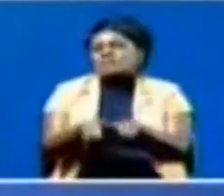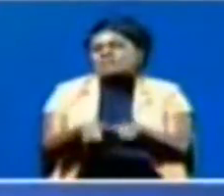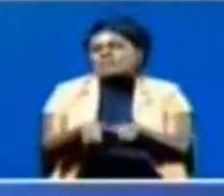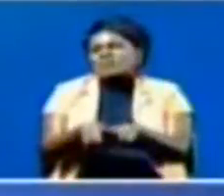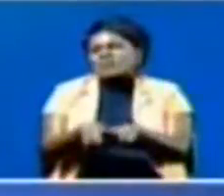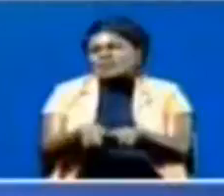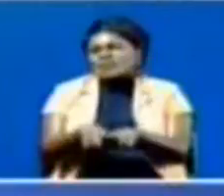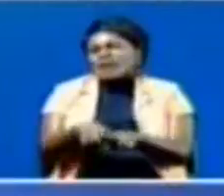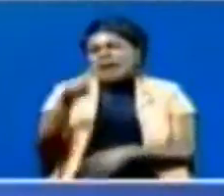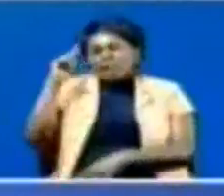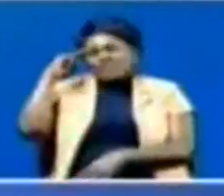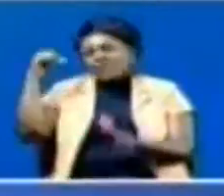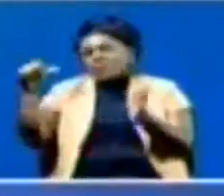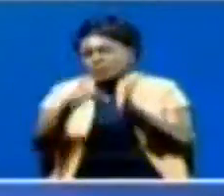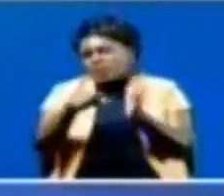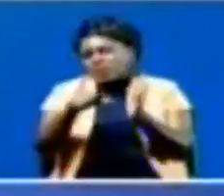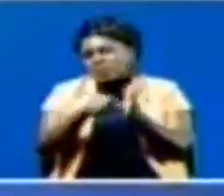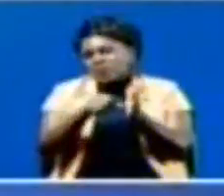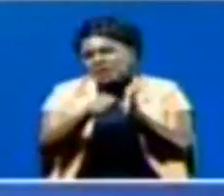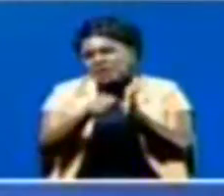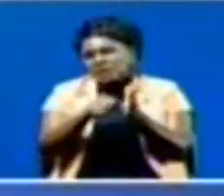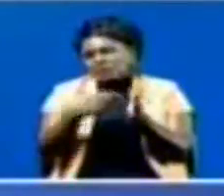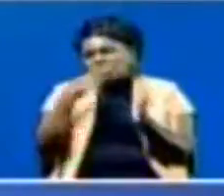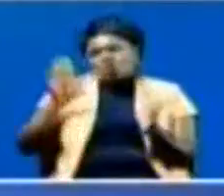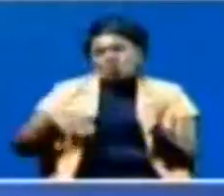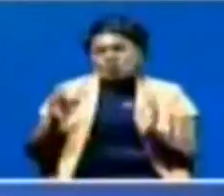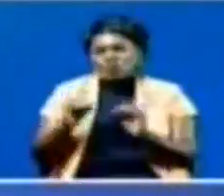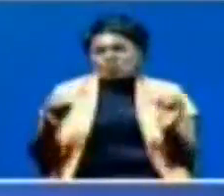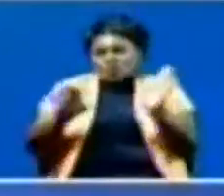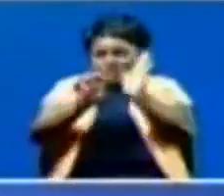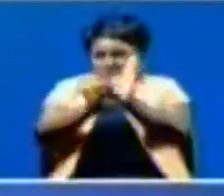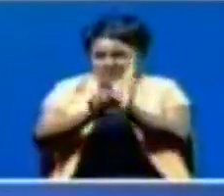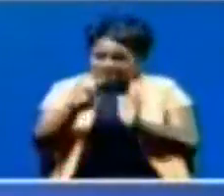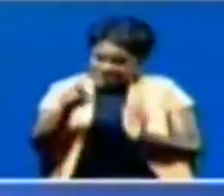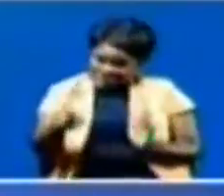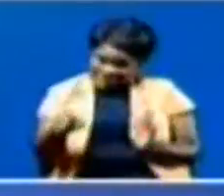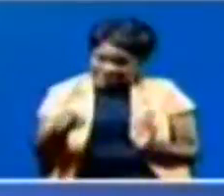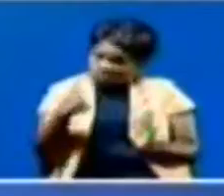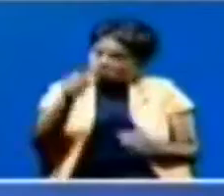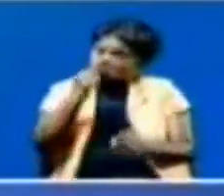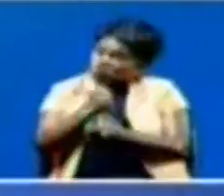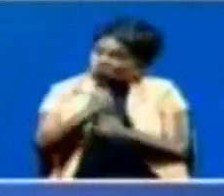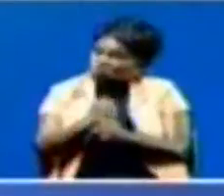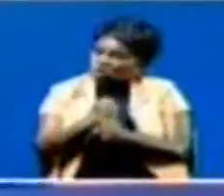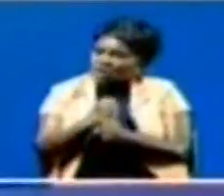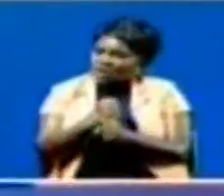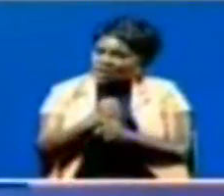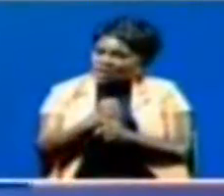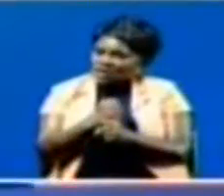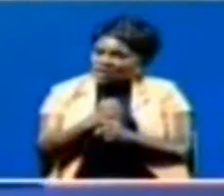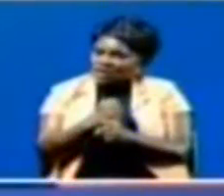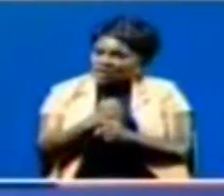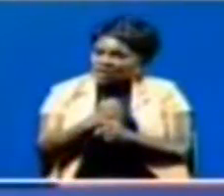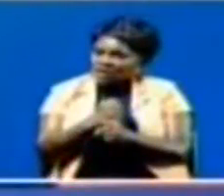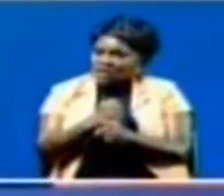pale nafikiri tuna lawama zingine ambazo hazifai kumwambia mwanamke mfano lakini hivyo ndo mafanya sema baadhi si